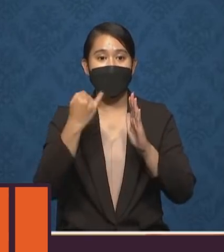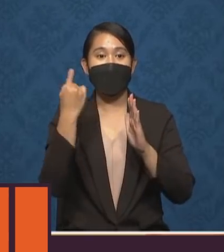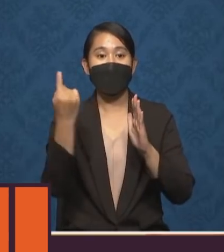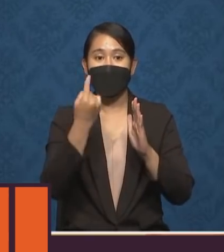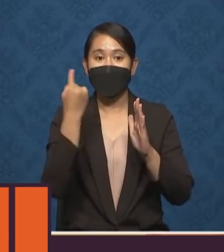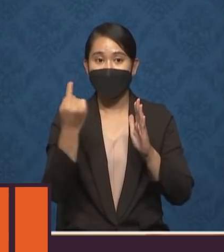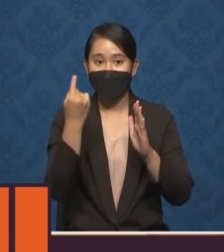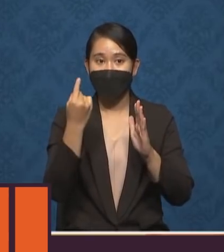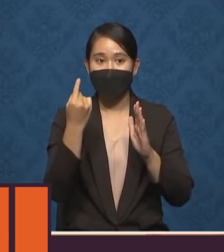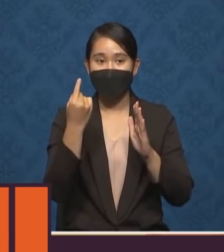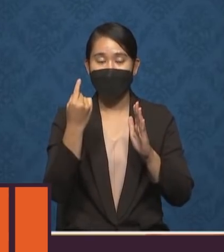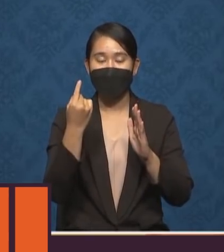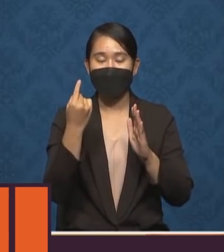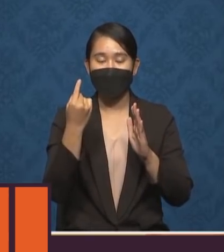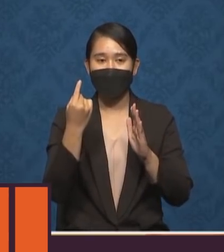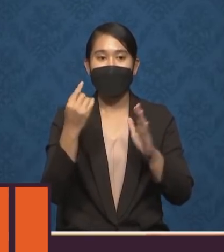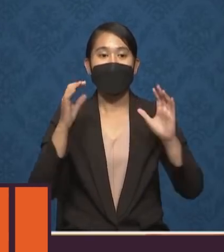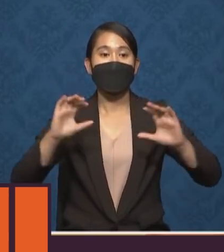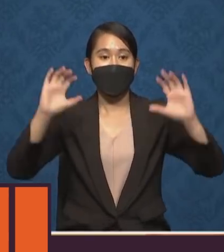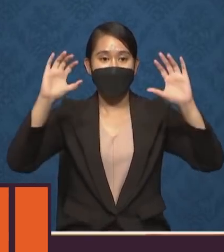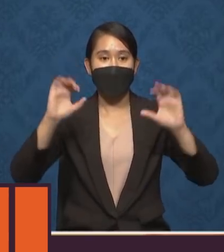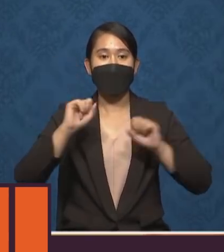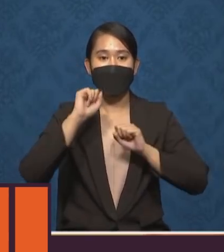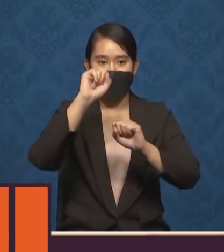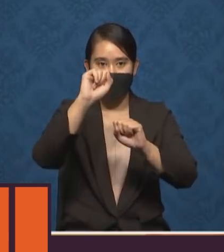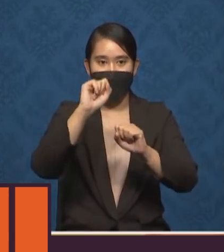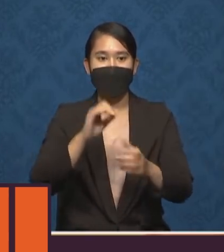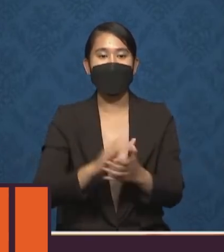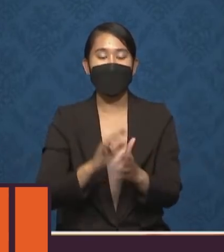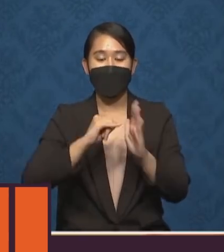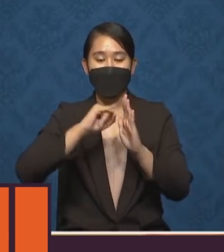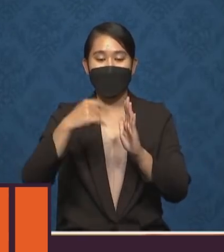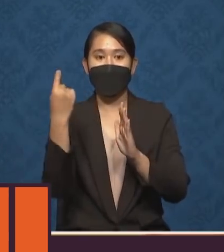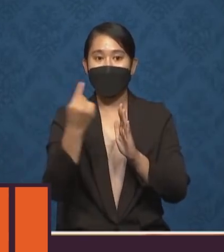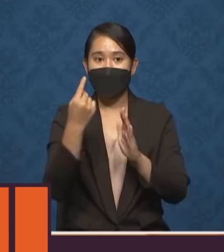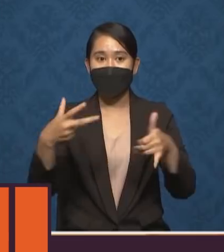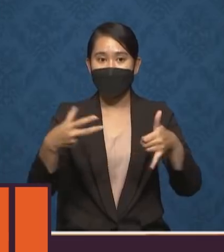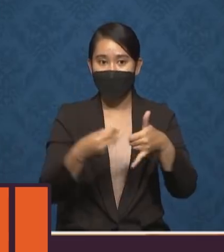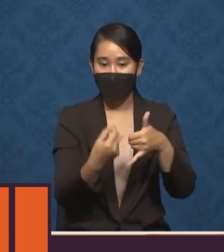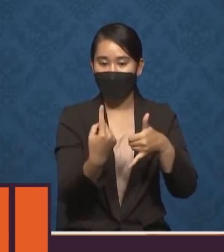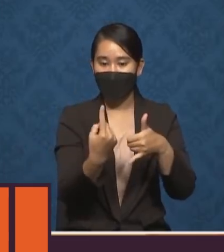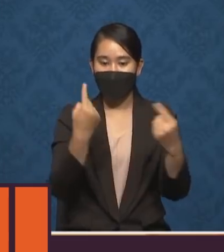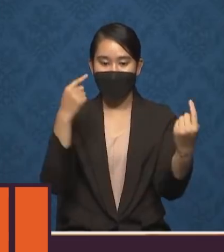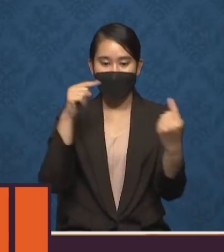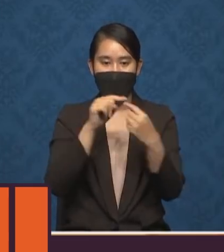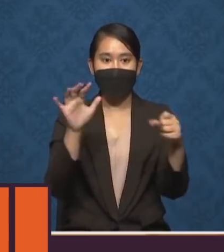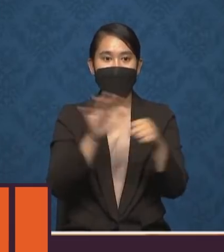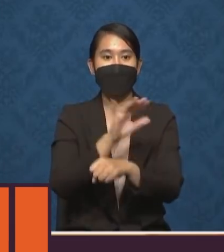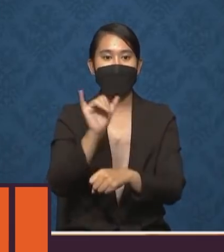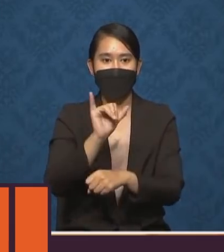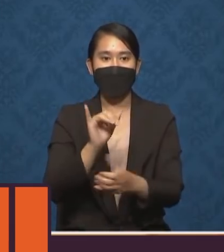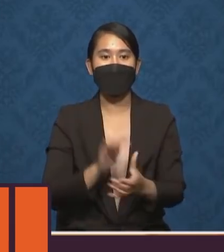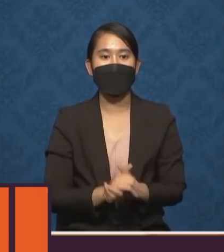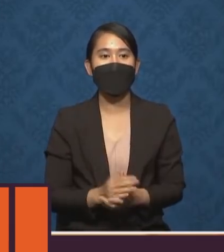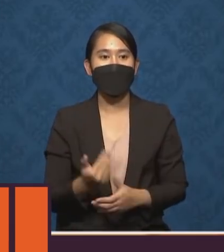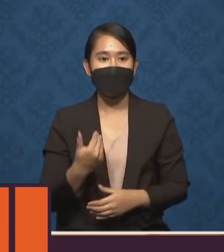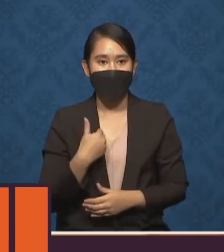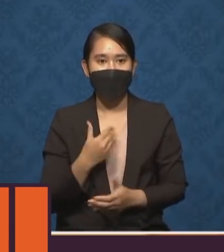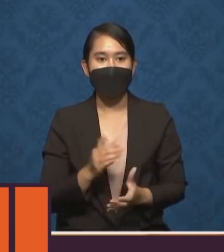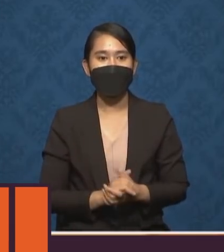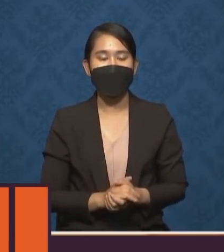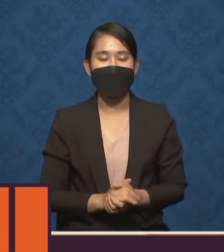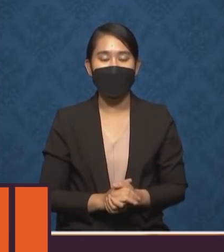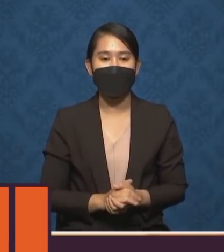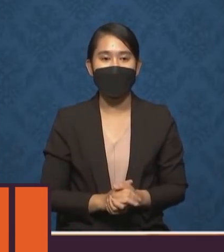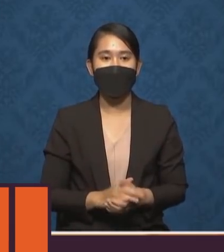ตามการประกาศของรัฐบาลนะครับที่ยังตกหล่นฉีดวัคซีนเข็มแรกไม่ถึงเป้า 50%ซึ่งผ่านเส้นตายการเปิด